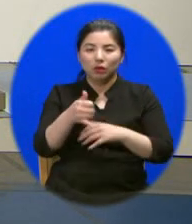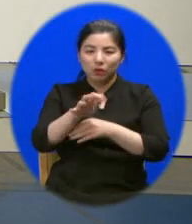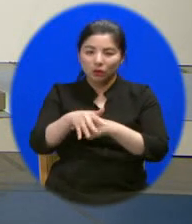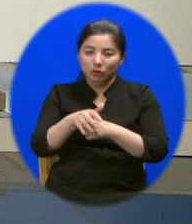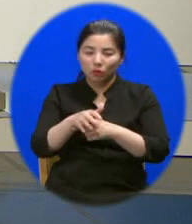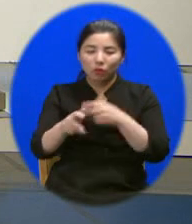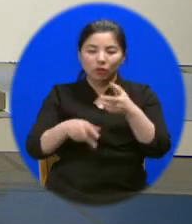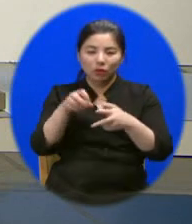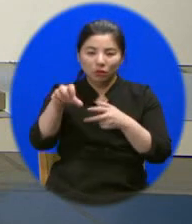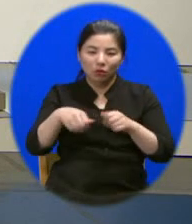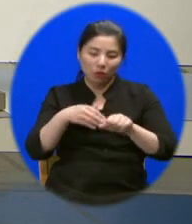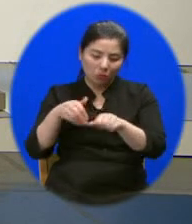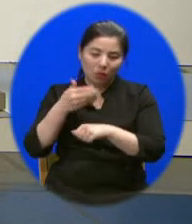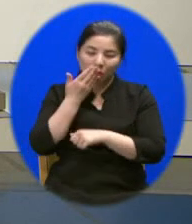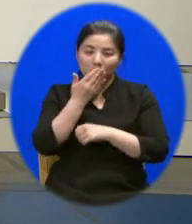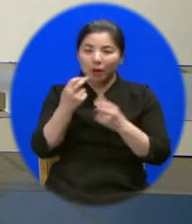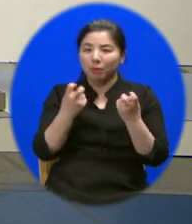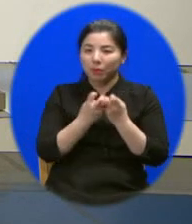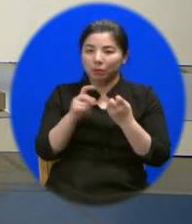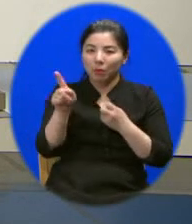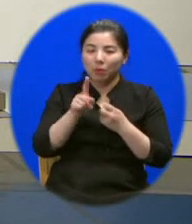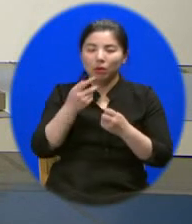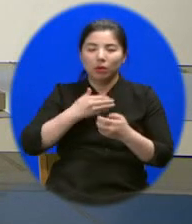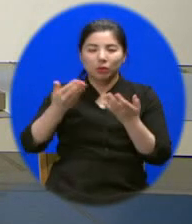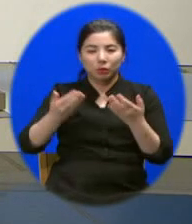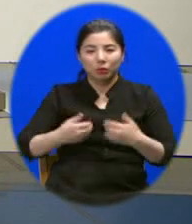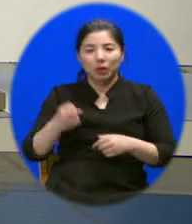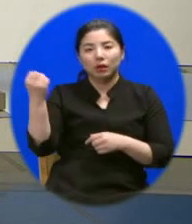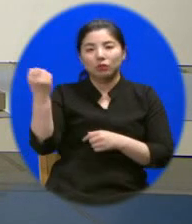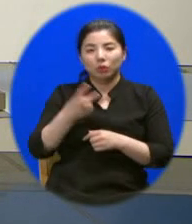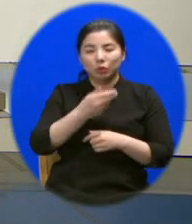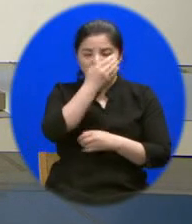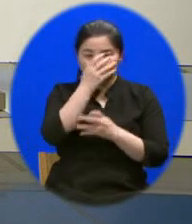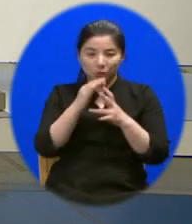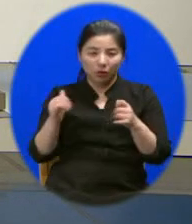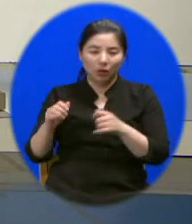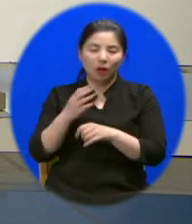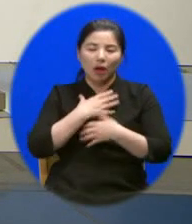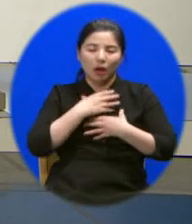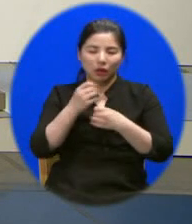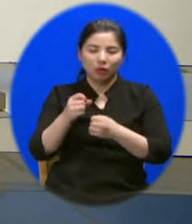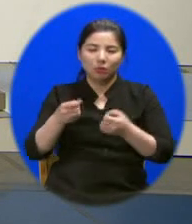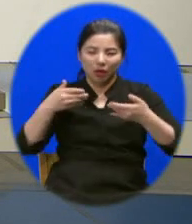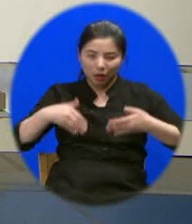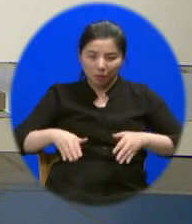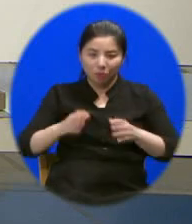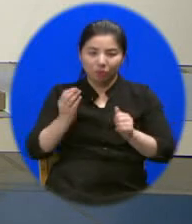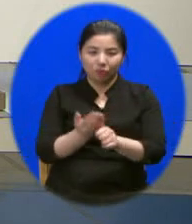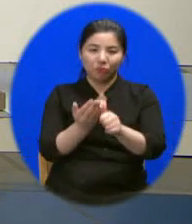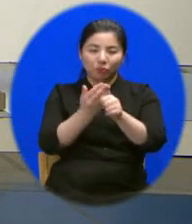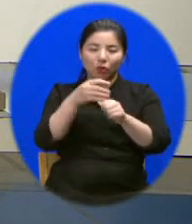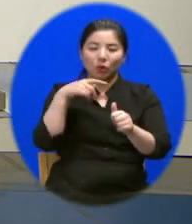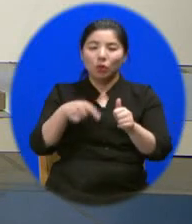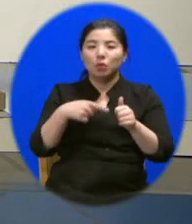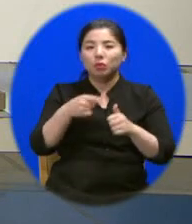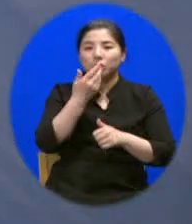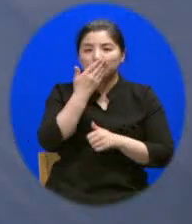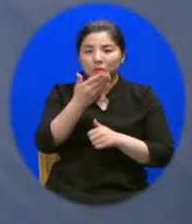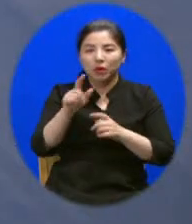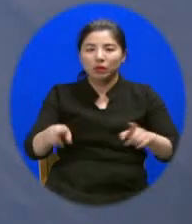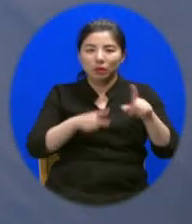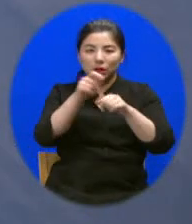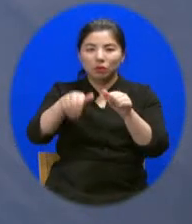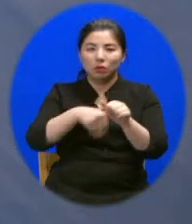방안에 대해 말씀해 주시기 바랍니다 그리고 농촌에 젊은 층이 들어와 안심하고 출산 양육 및 교육 을 할 수 있는 정주